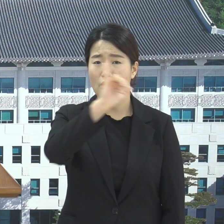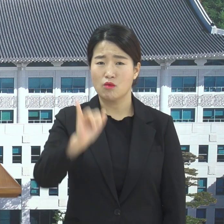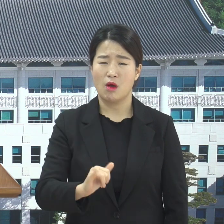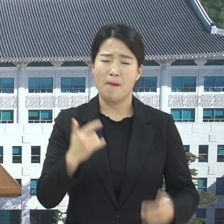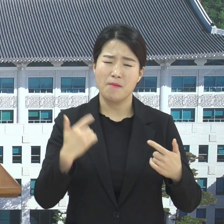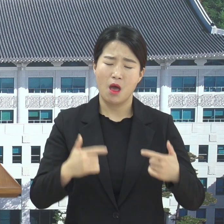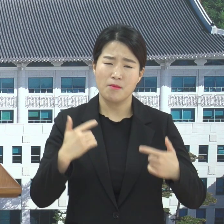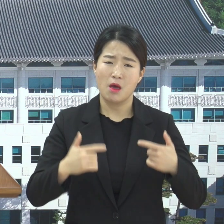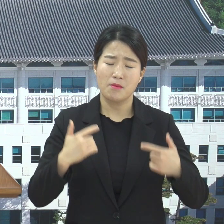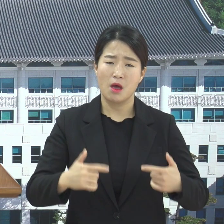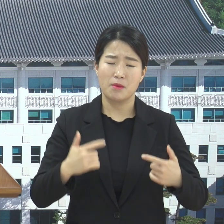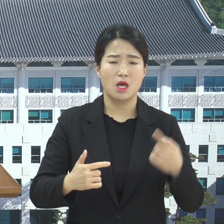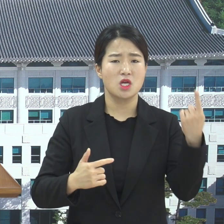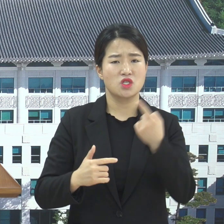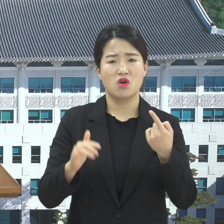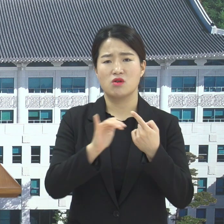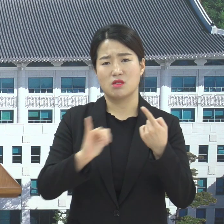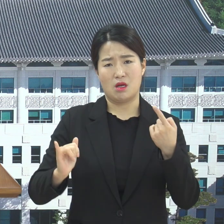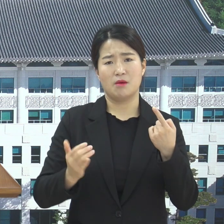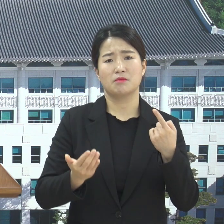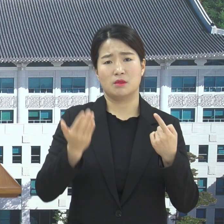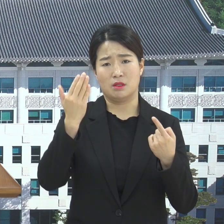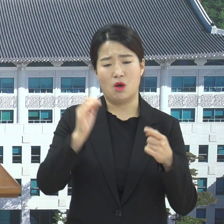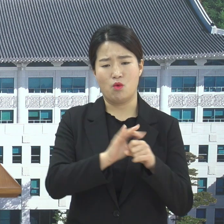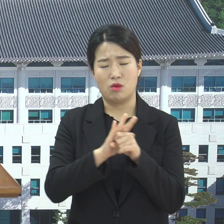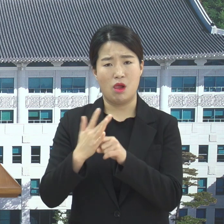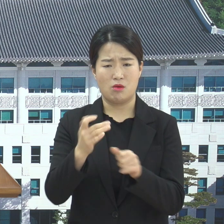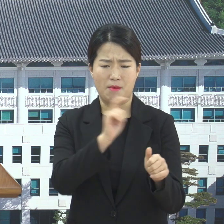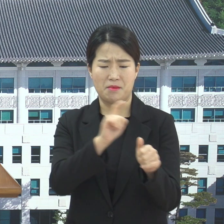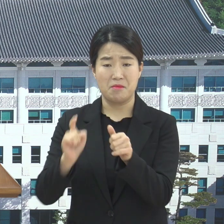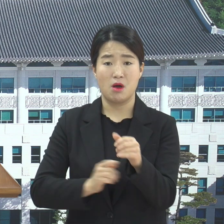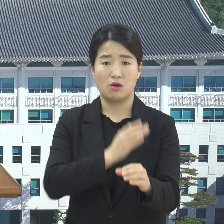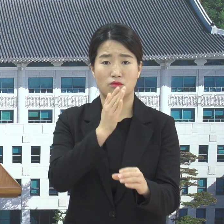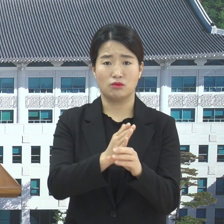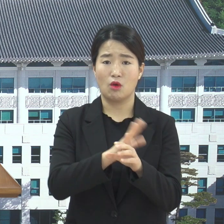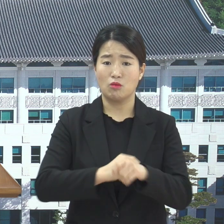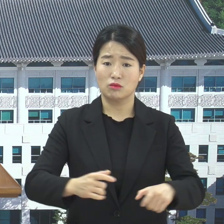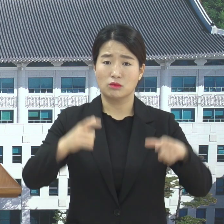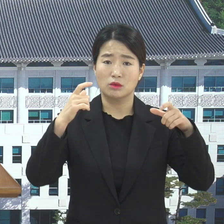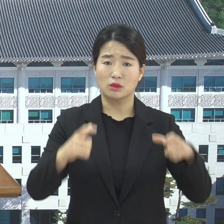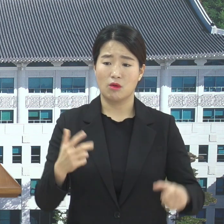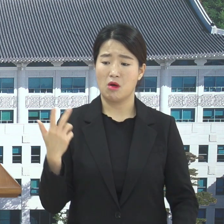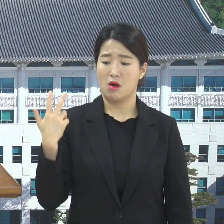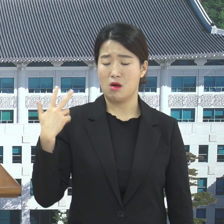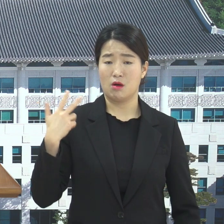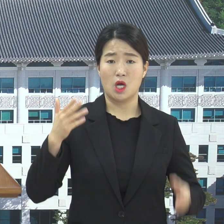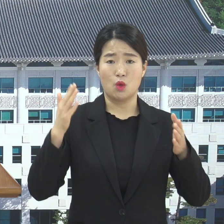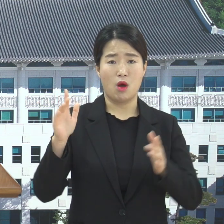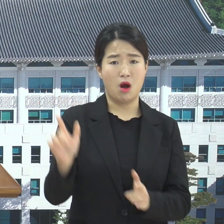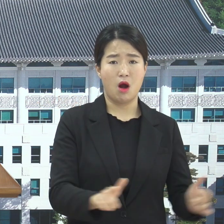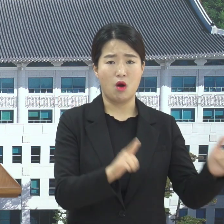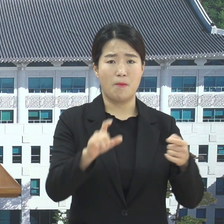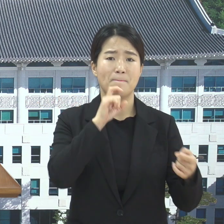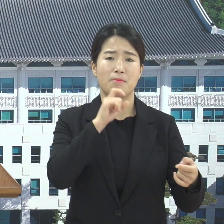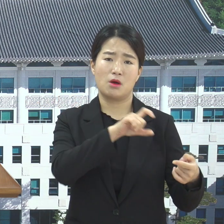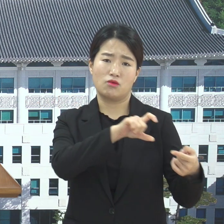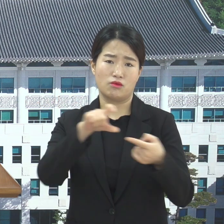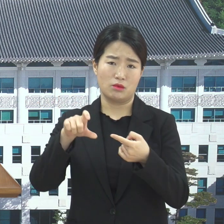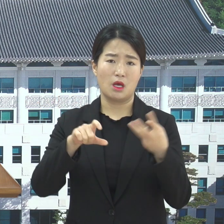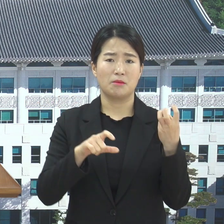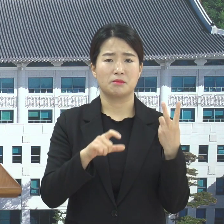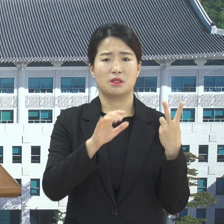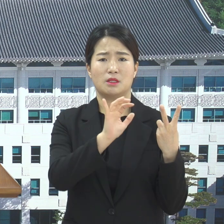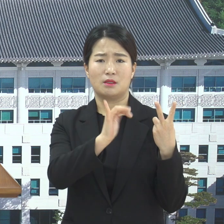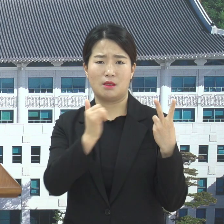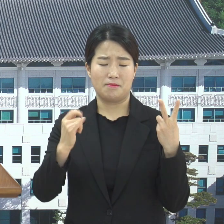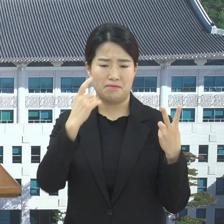매일 1,000명가량이 코로나19에 감염되고 있으며 경북에서도 지난 일주일간 하루 평균